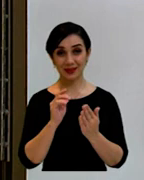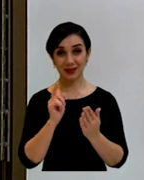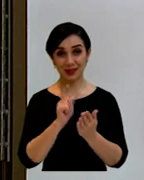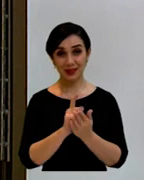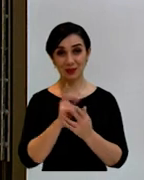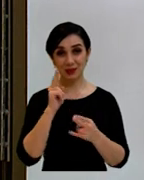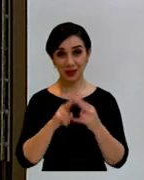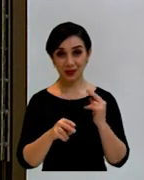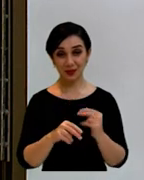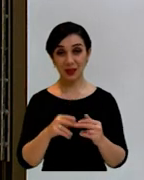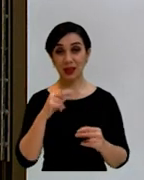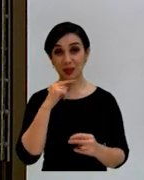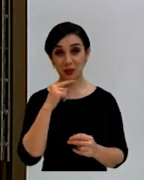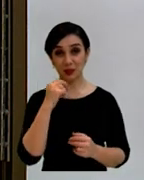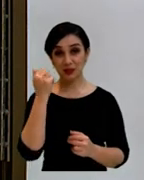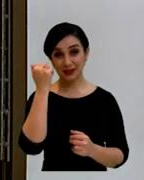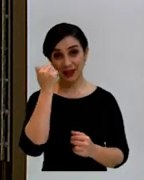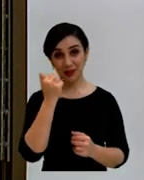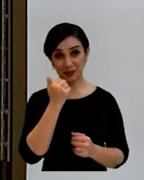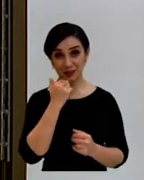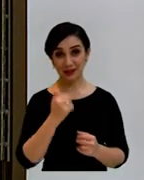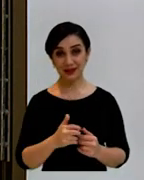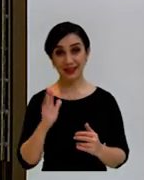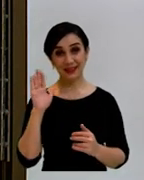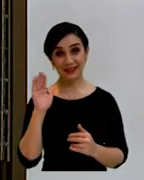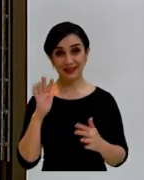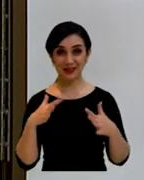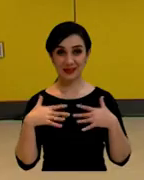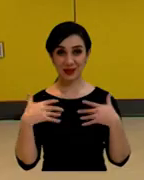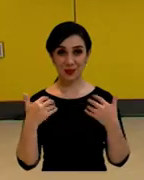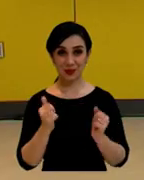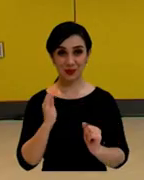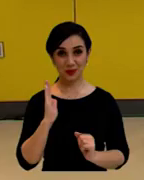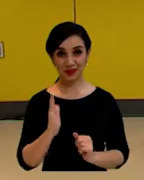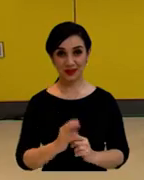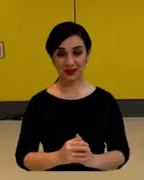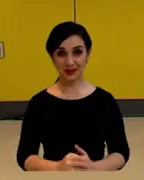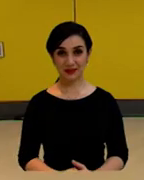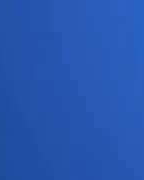yakunlaymiz. E'tiboringiz uchun rahmat, xayr, salomat bo'linglar.